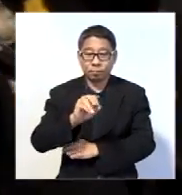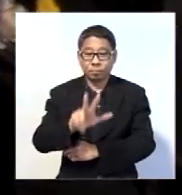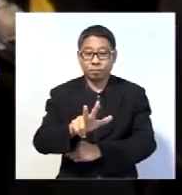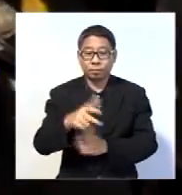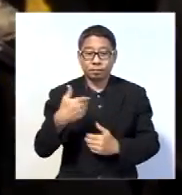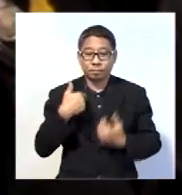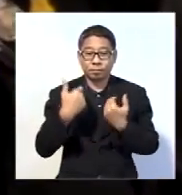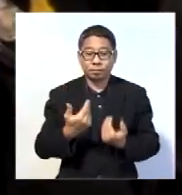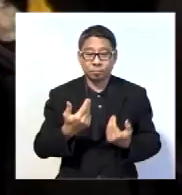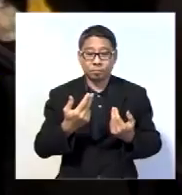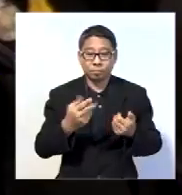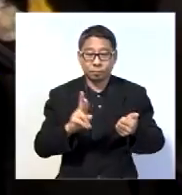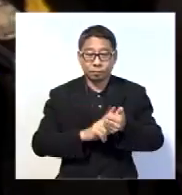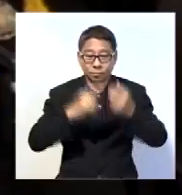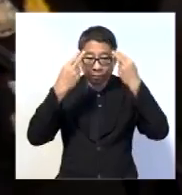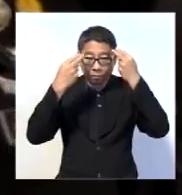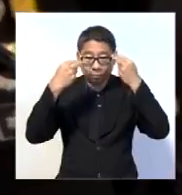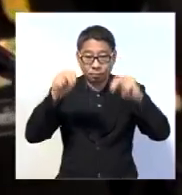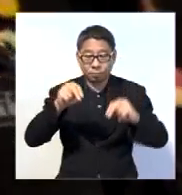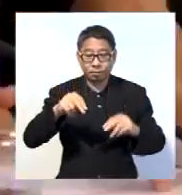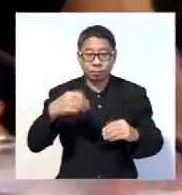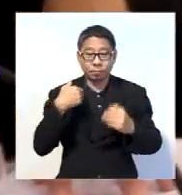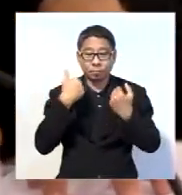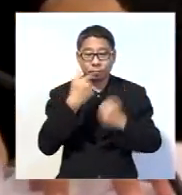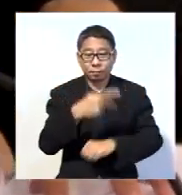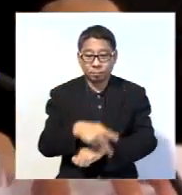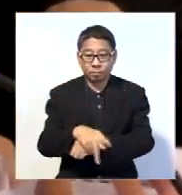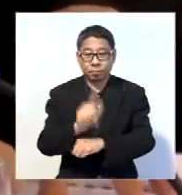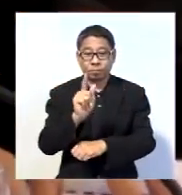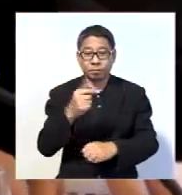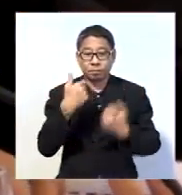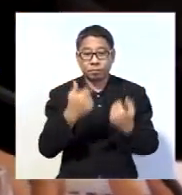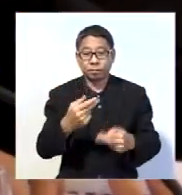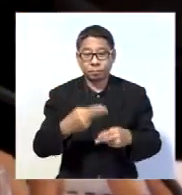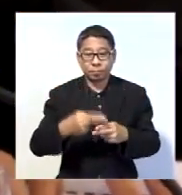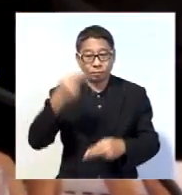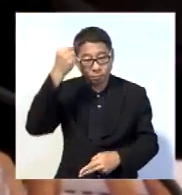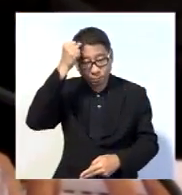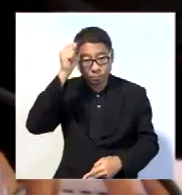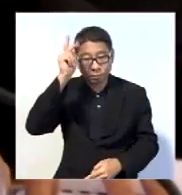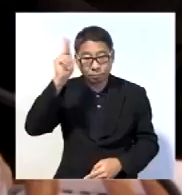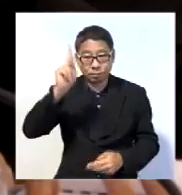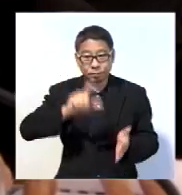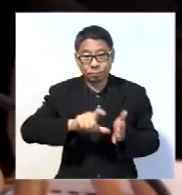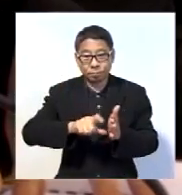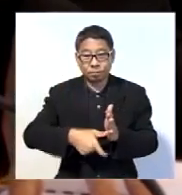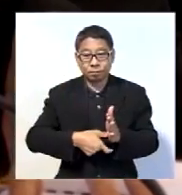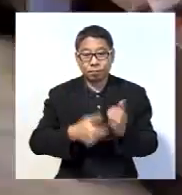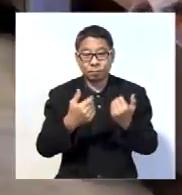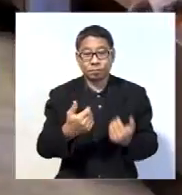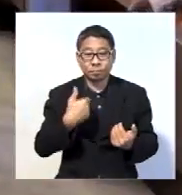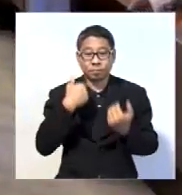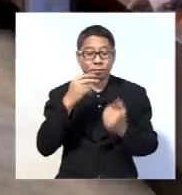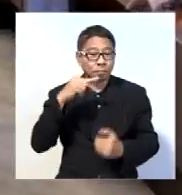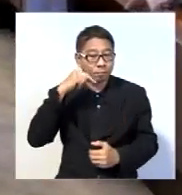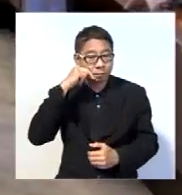2563ที่มีพลเอกประวิตรวงษ์สุวรรณรองนายกรัฐมนตรีเป็นประธานมีนายสมเกียรติประจำวงเลขาธิการสำนักงาน